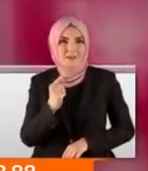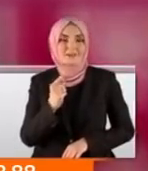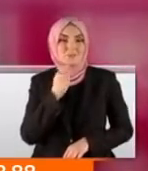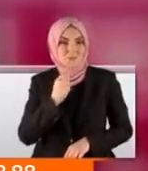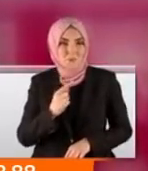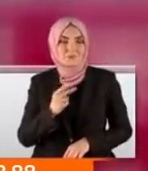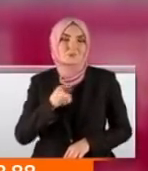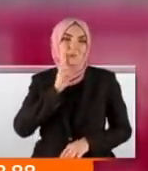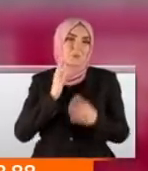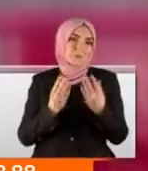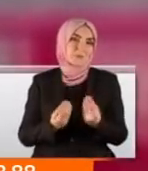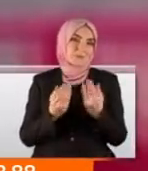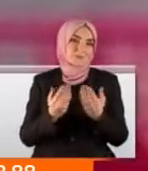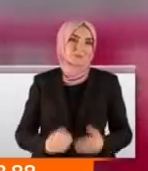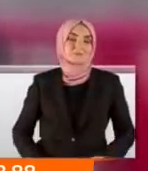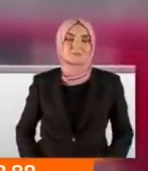Rızasız